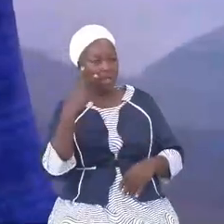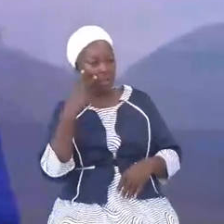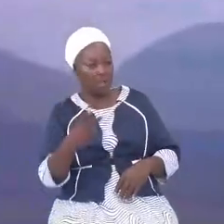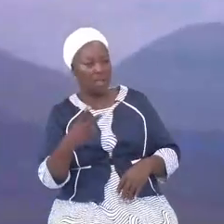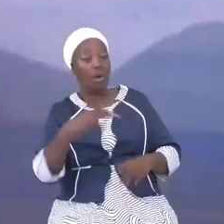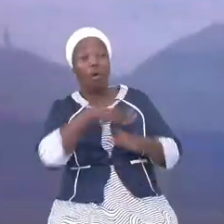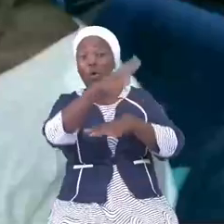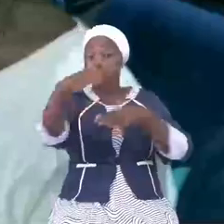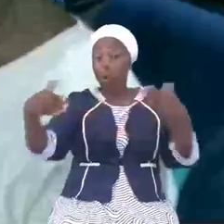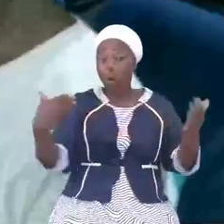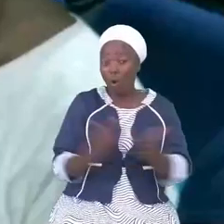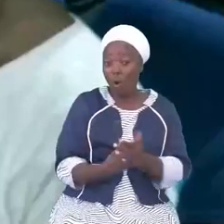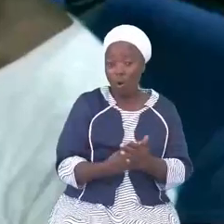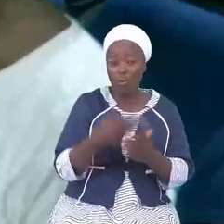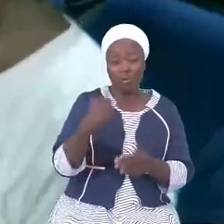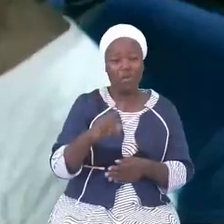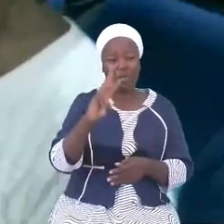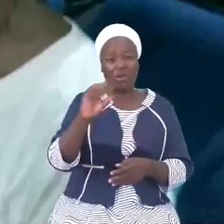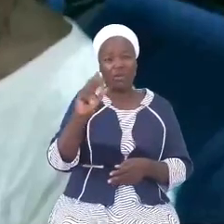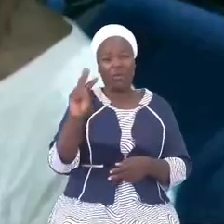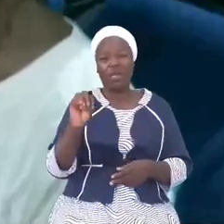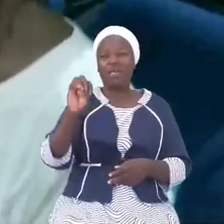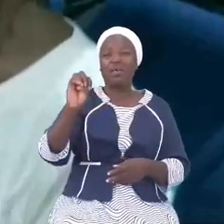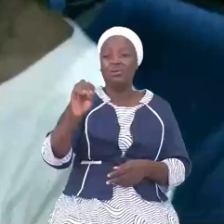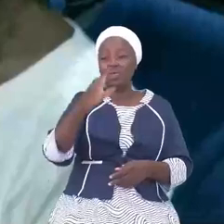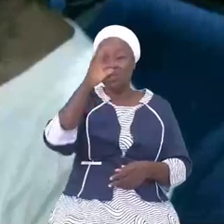le vin, la fumée,